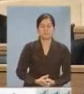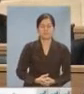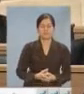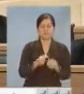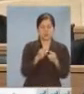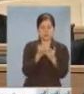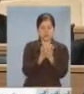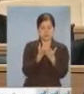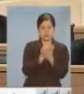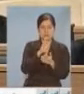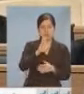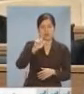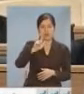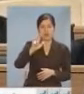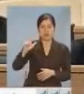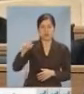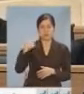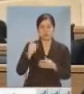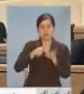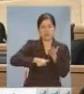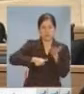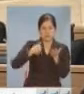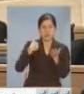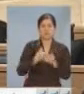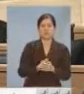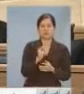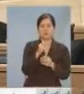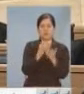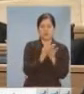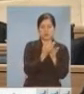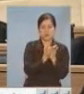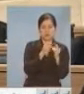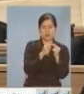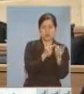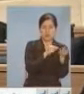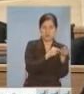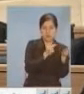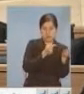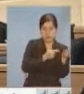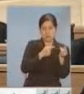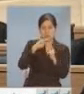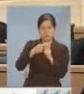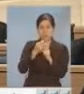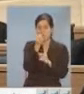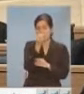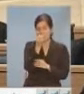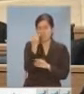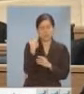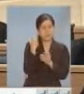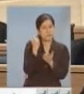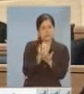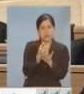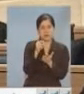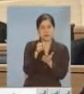5ล้านล้านบาทที่ต้องเป็นหนี้นะครับเป็นบวกเงินต้นกับดอกเบี้ยแล้วนี่ก็มหาศาลทีเดียวนะครับท่านประธ